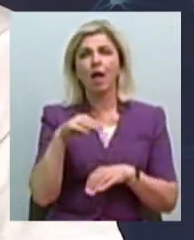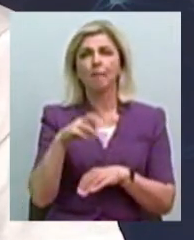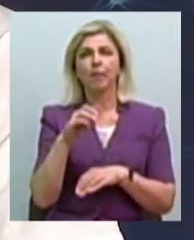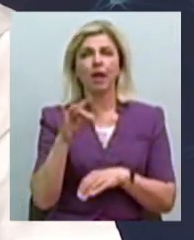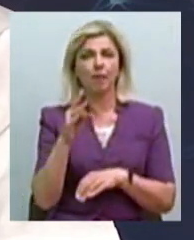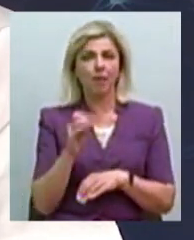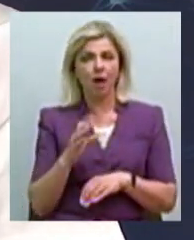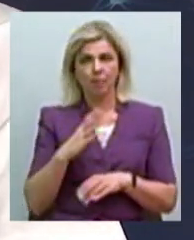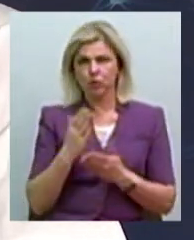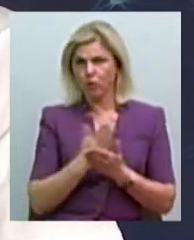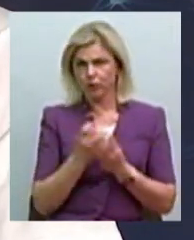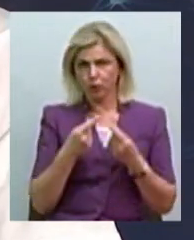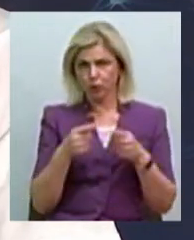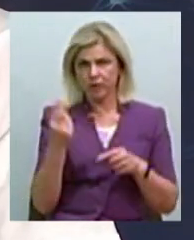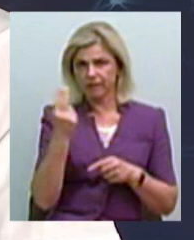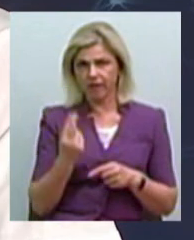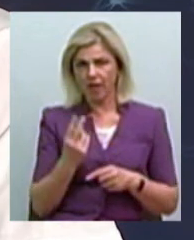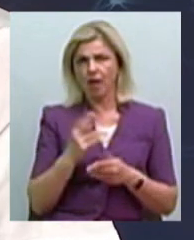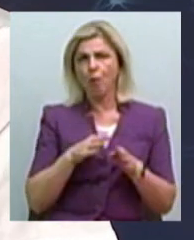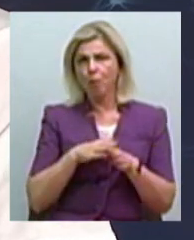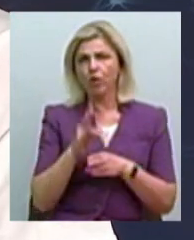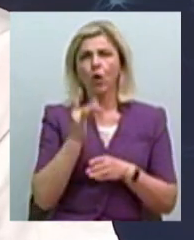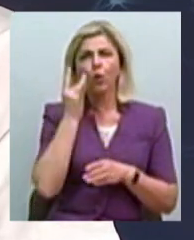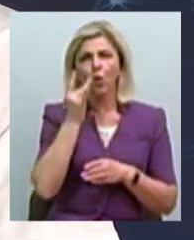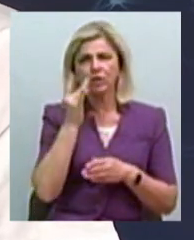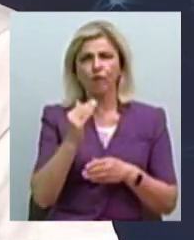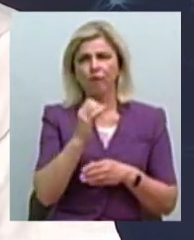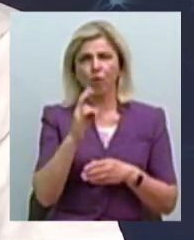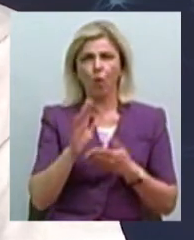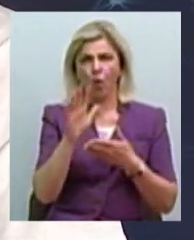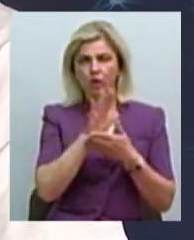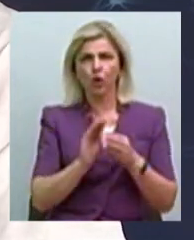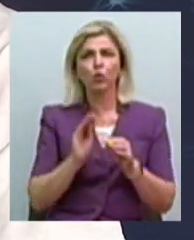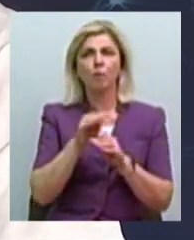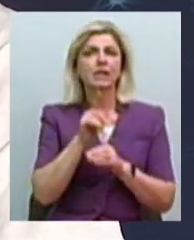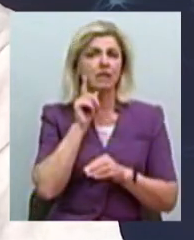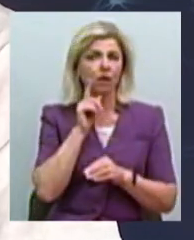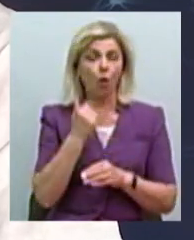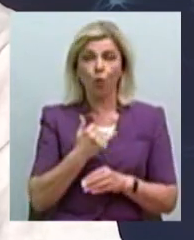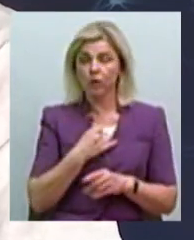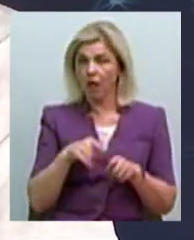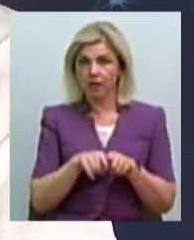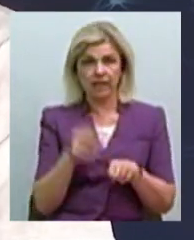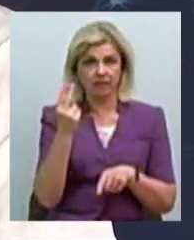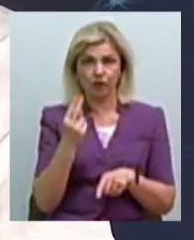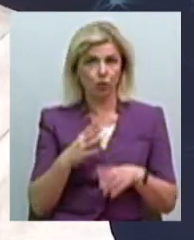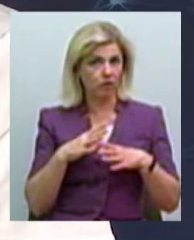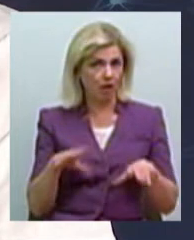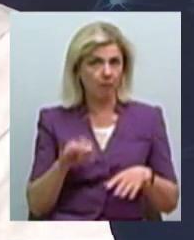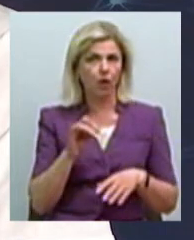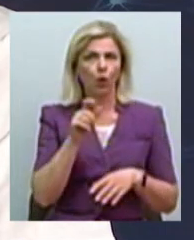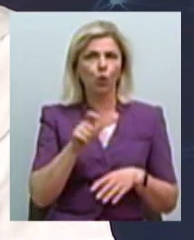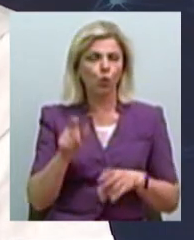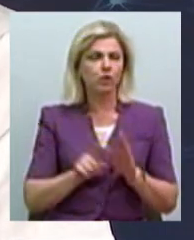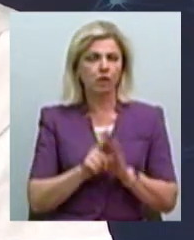совершенно другими цветами, то есть полностью там на розовом фоне, за добавлением какого-то зеленого. У нас таких цветов нет, ну и, в общем, люди подняли там бучу